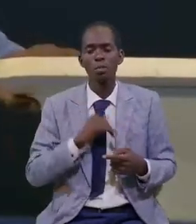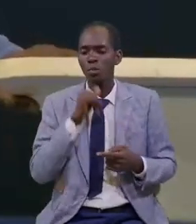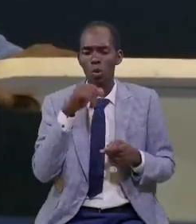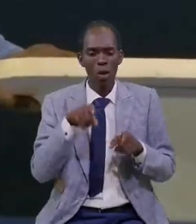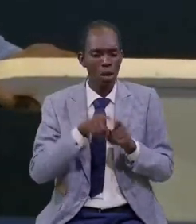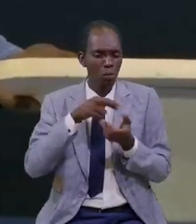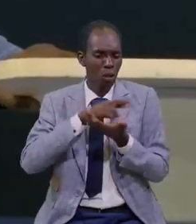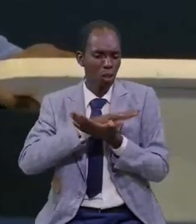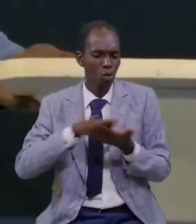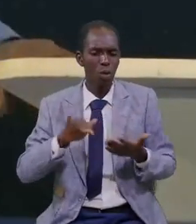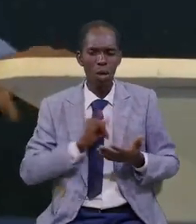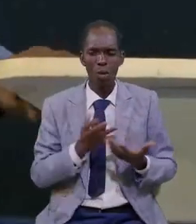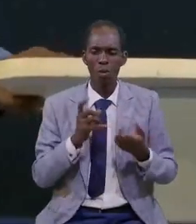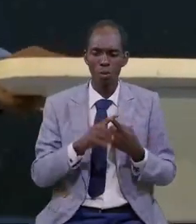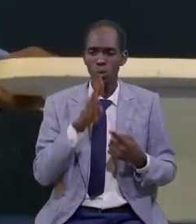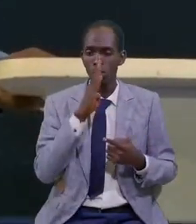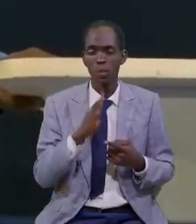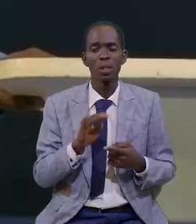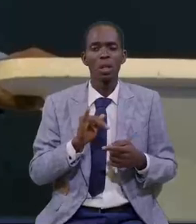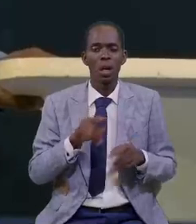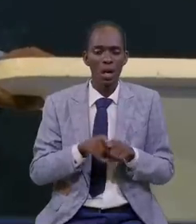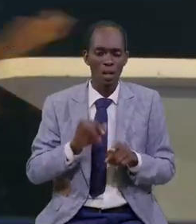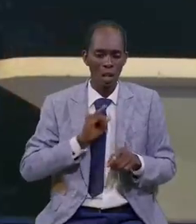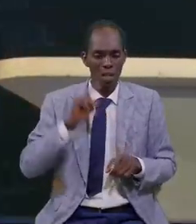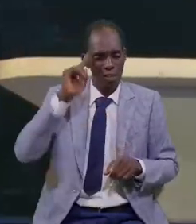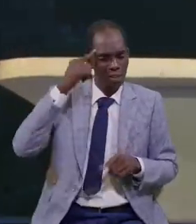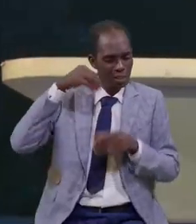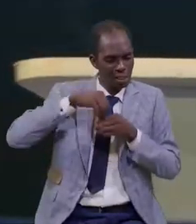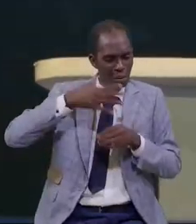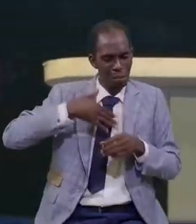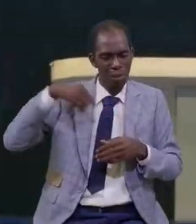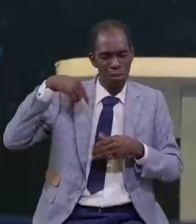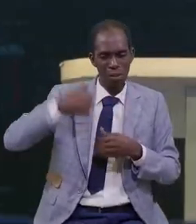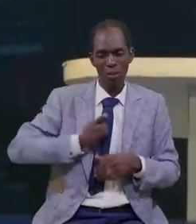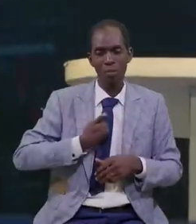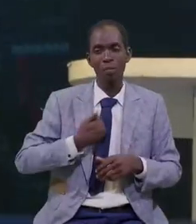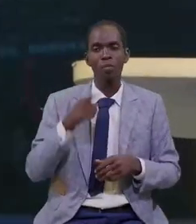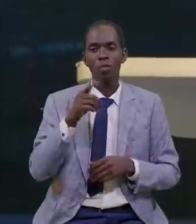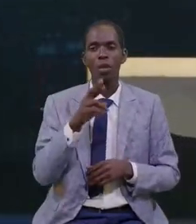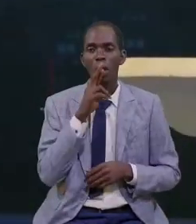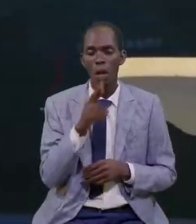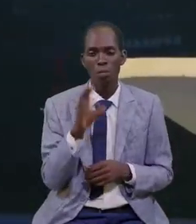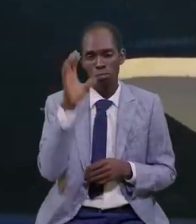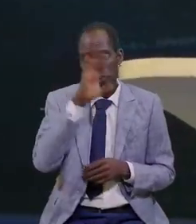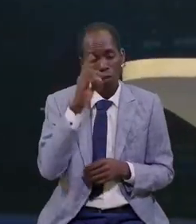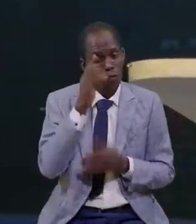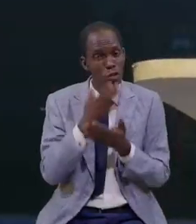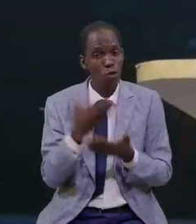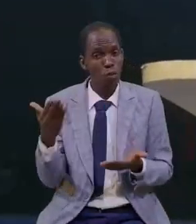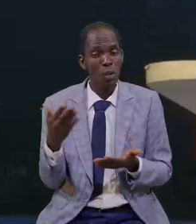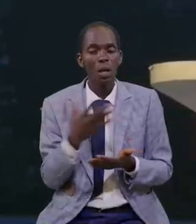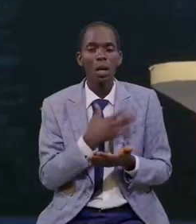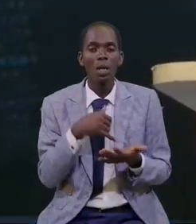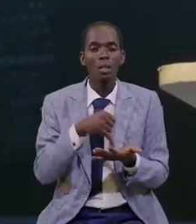intérieurement dans mes pensées telleles que je dois l'être tu as soif de quelque chose et c'est pour la pureté dans la